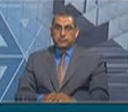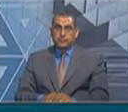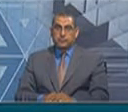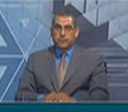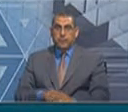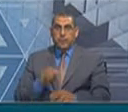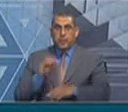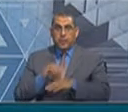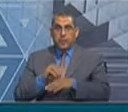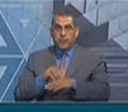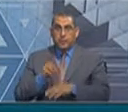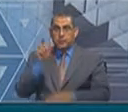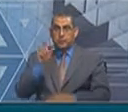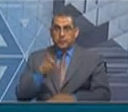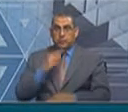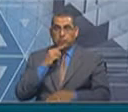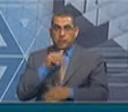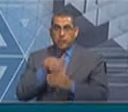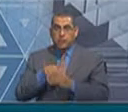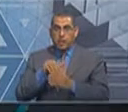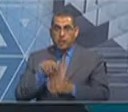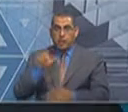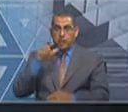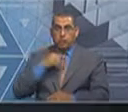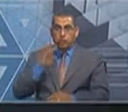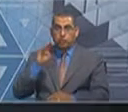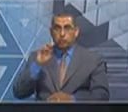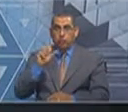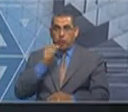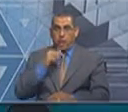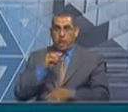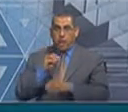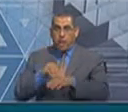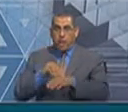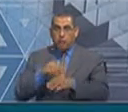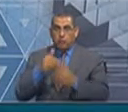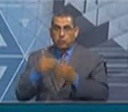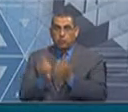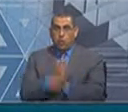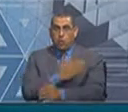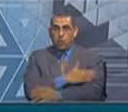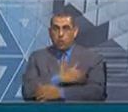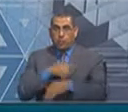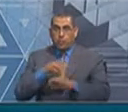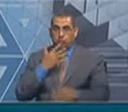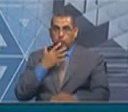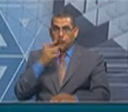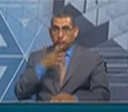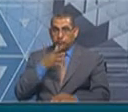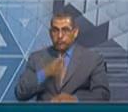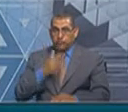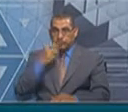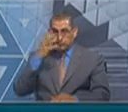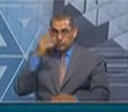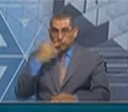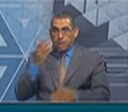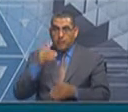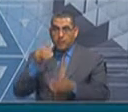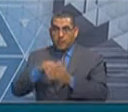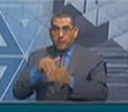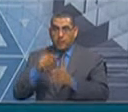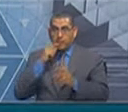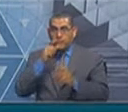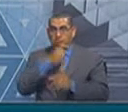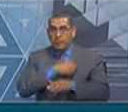طلب المرشح الديمقراطي للرئاسة الأمريكية جو بايدن من أعضاء مجلس الشيوخ طالب عدم التصويت على